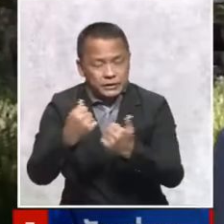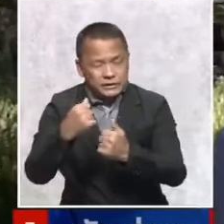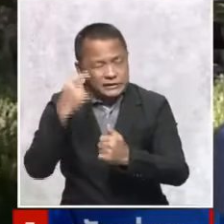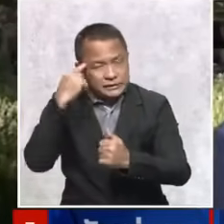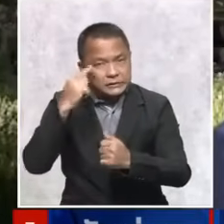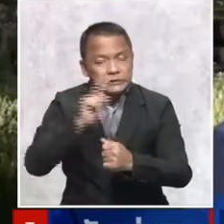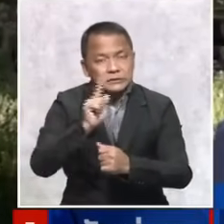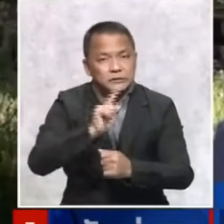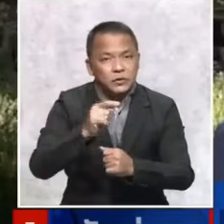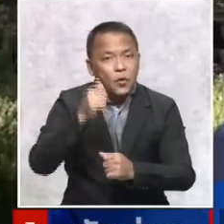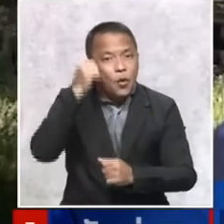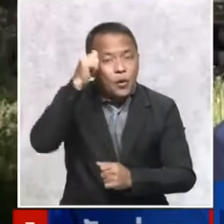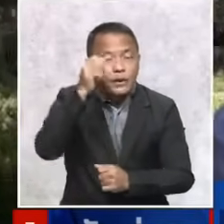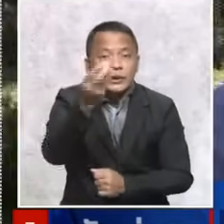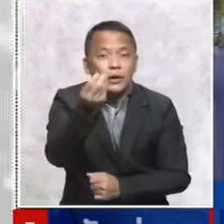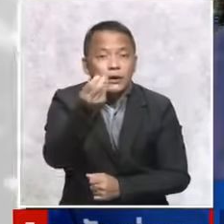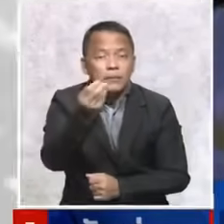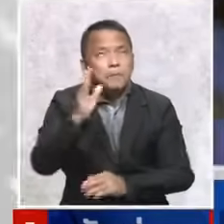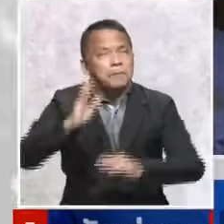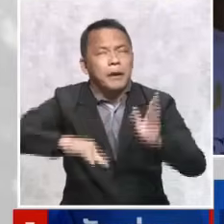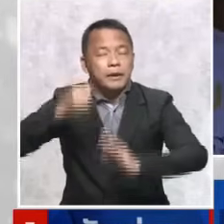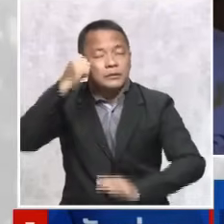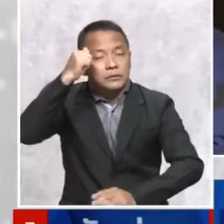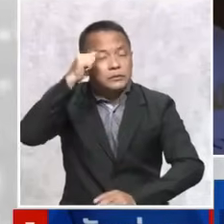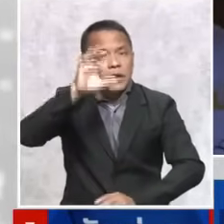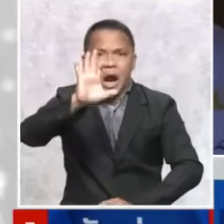ป็นได้ประมาณกี่วันแล้วครับ ประมาณ